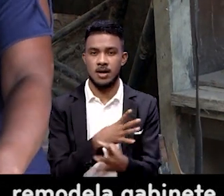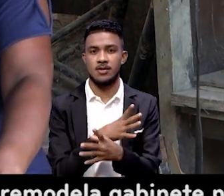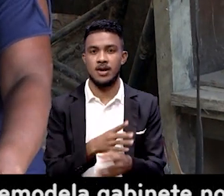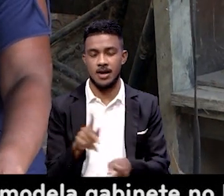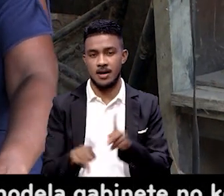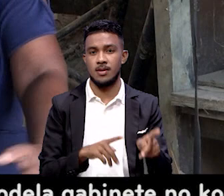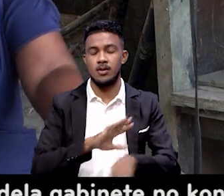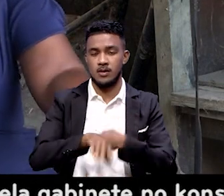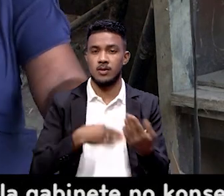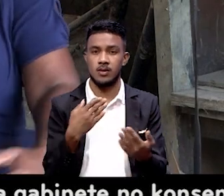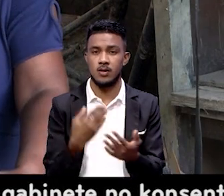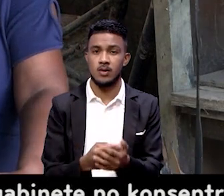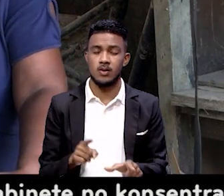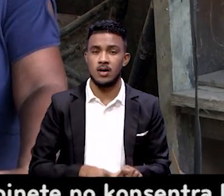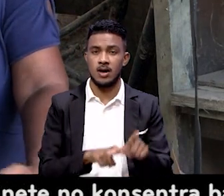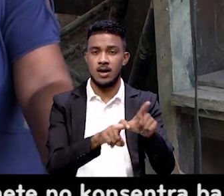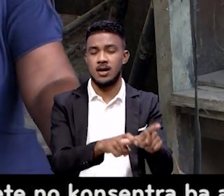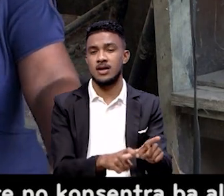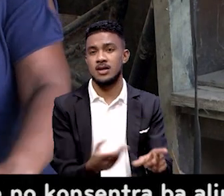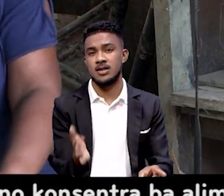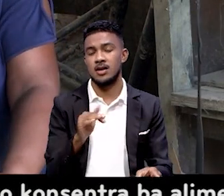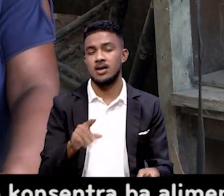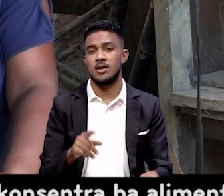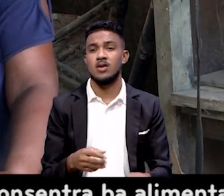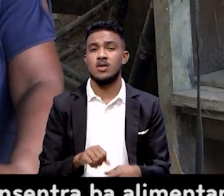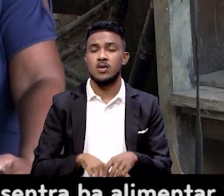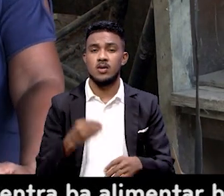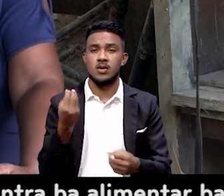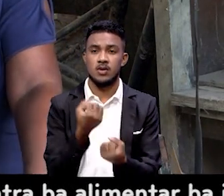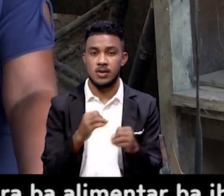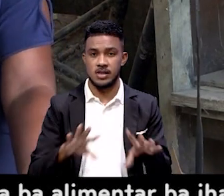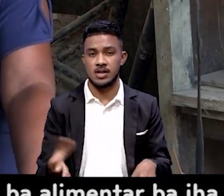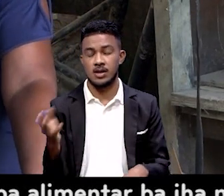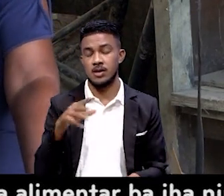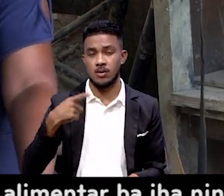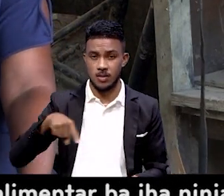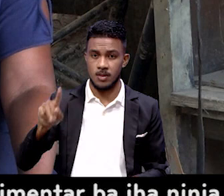lo halai dah. Tambah husik tan ni aku le hele ansa husik tumbah be ni mas ni hani pale.